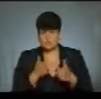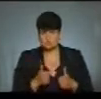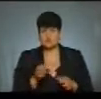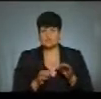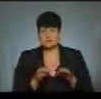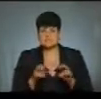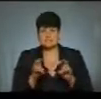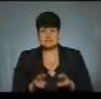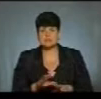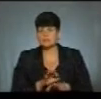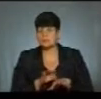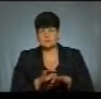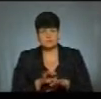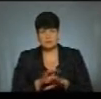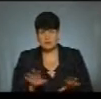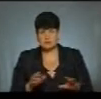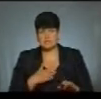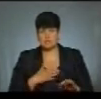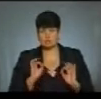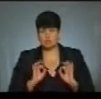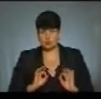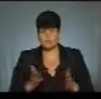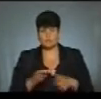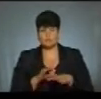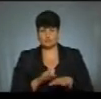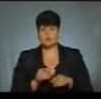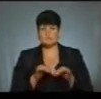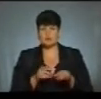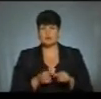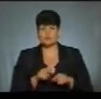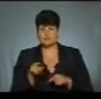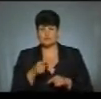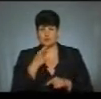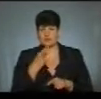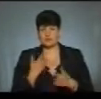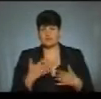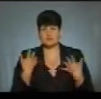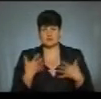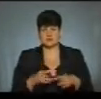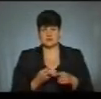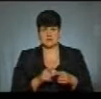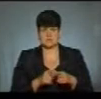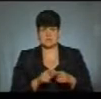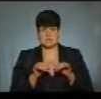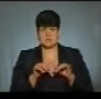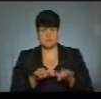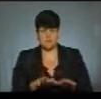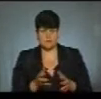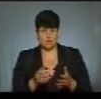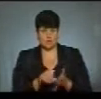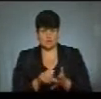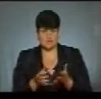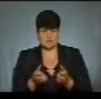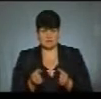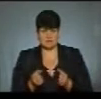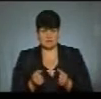не відбувається. Наш прокурор, котрий вів справу до цього часу, а він каже, я вже в цій справі не беру участь. Ну невже нас не